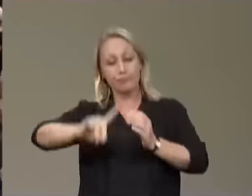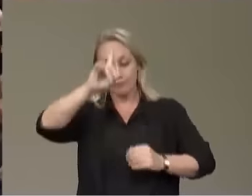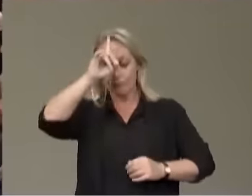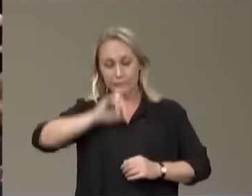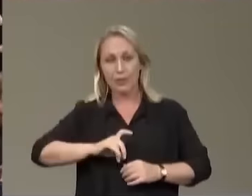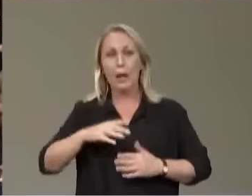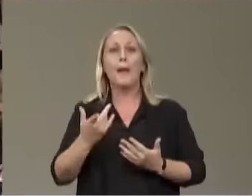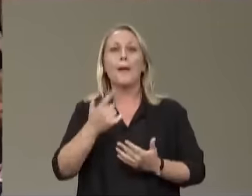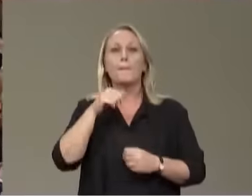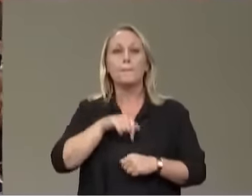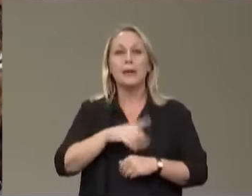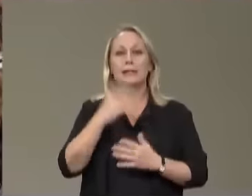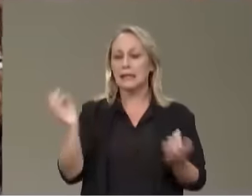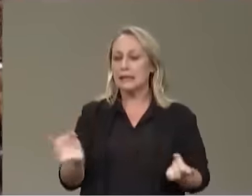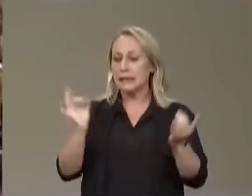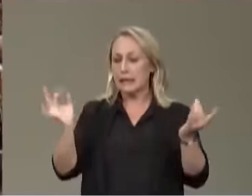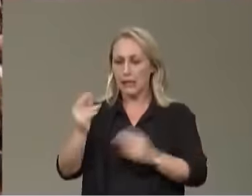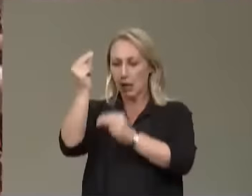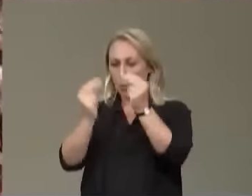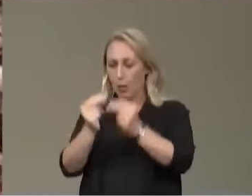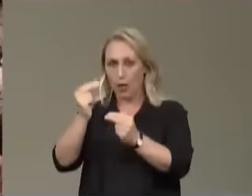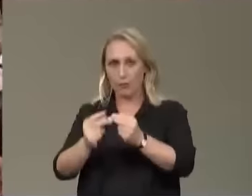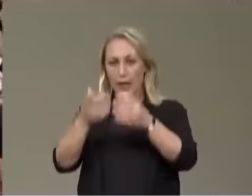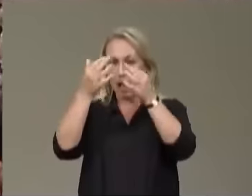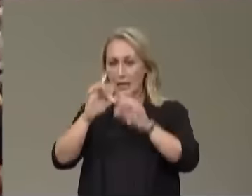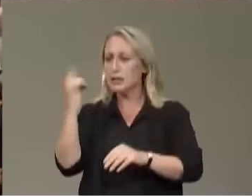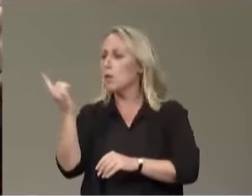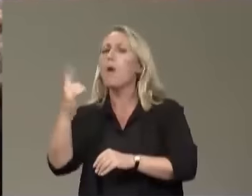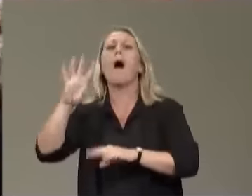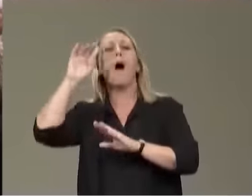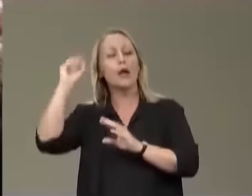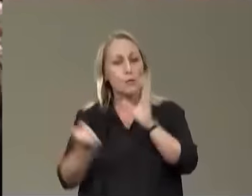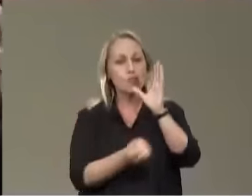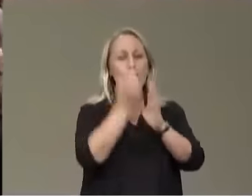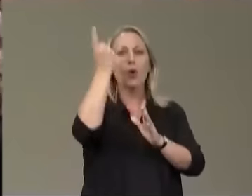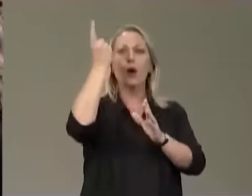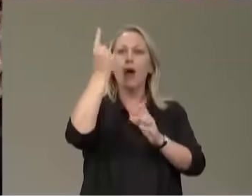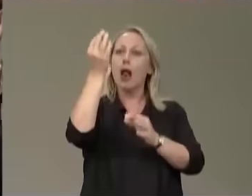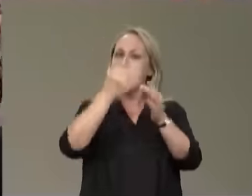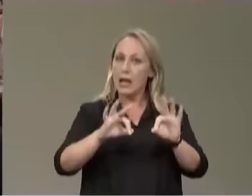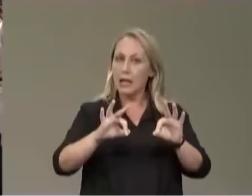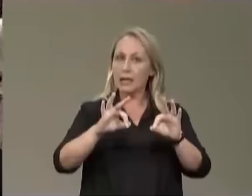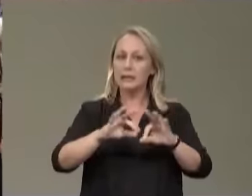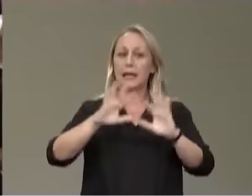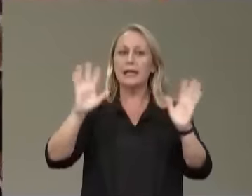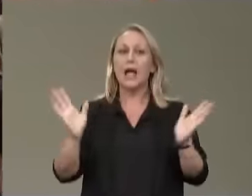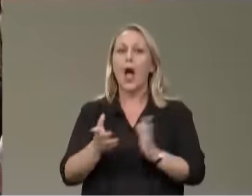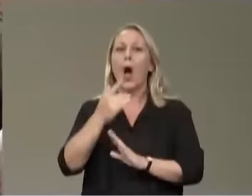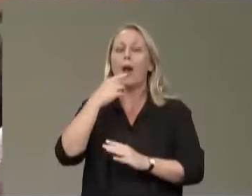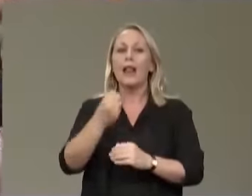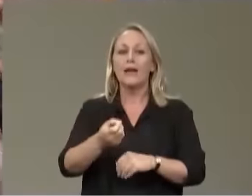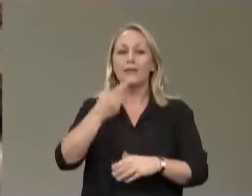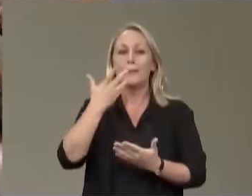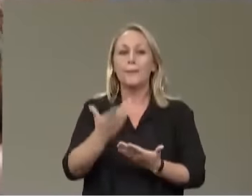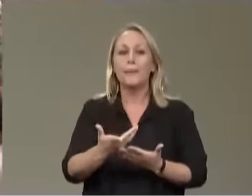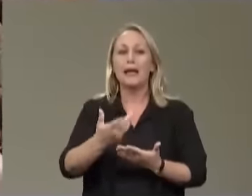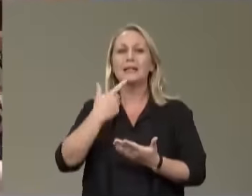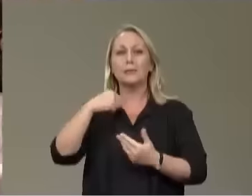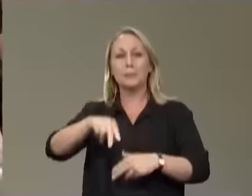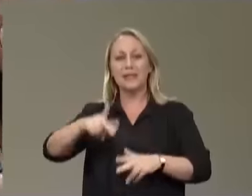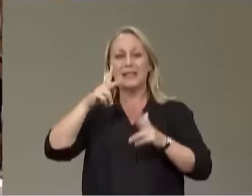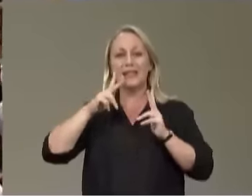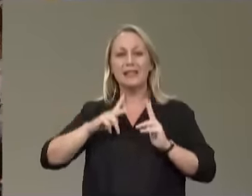λύσεις έξω από το κουτί, όποτε αυτό απαιτείται, να βάζουμε και φρένο σε αυτήν την τυραννία της στιγμίας